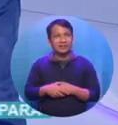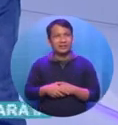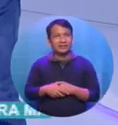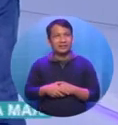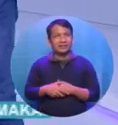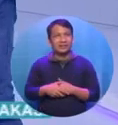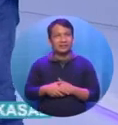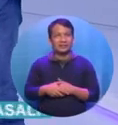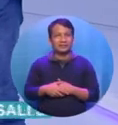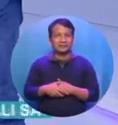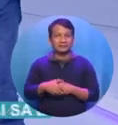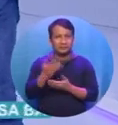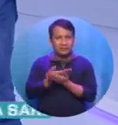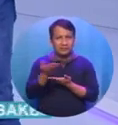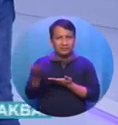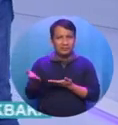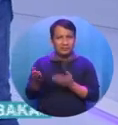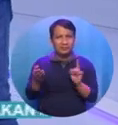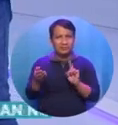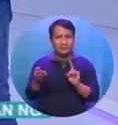Bibili pa po. Ano bibilin mo?